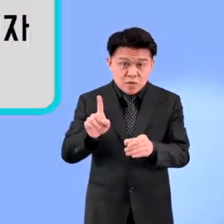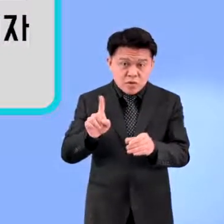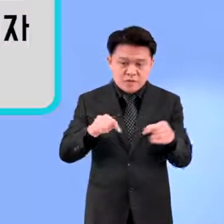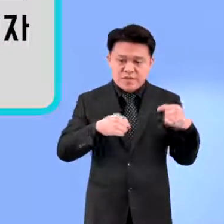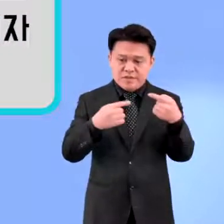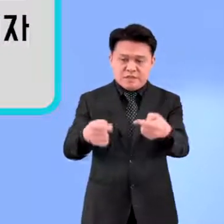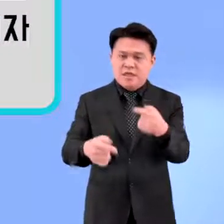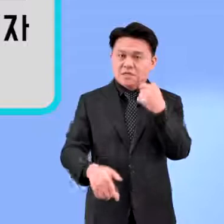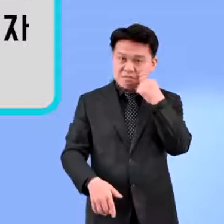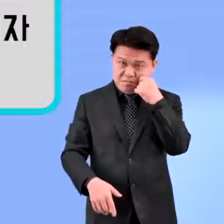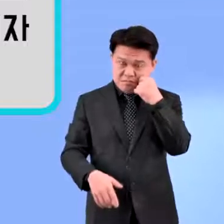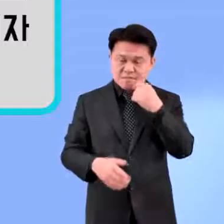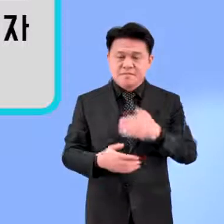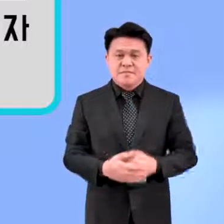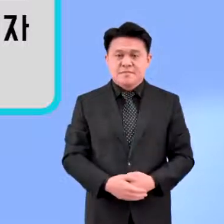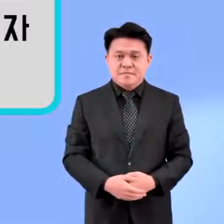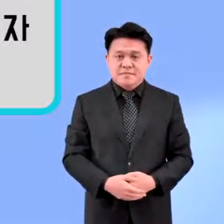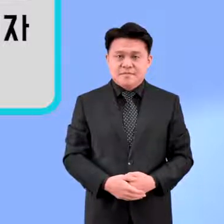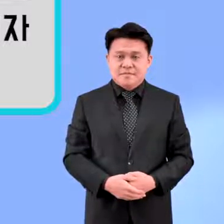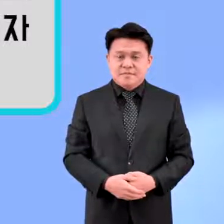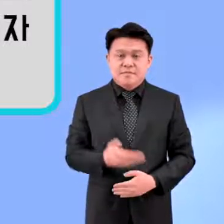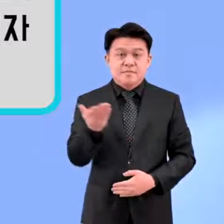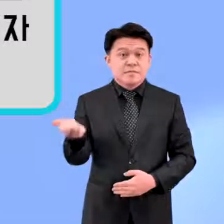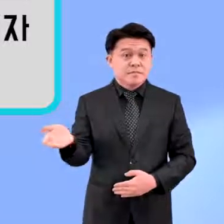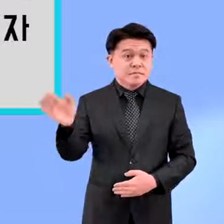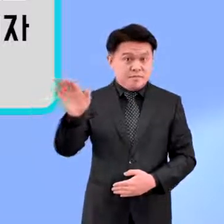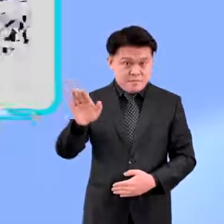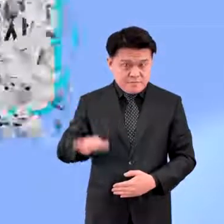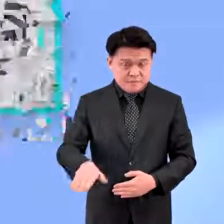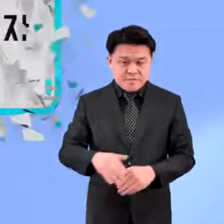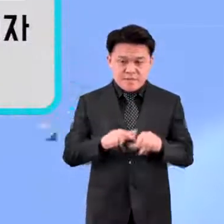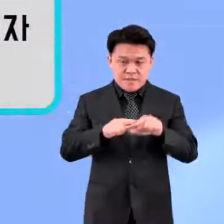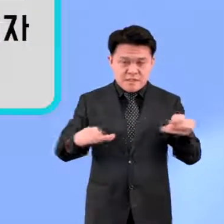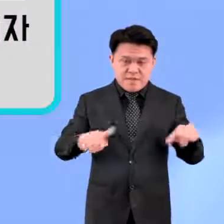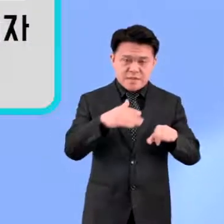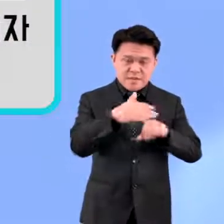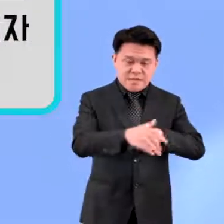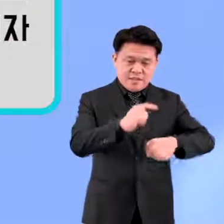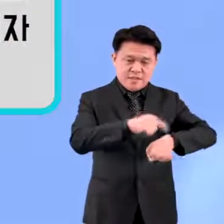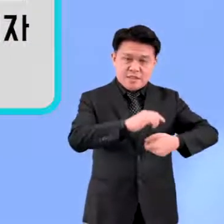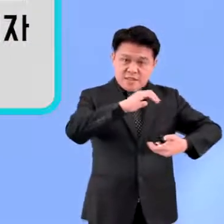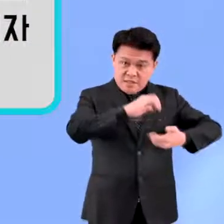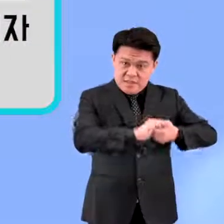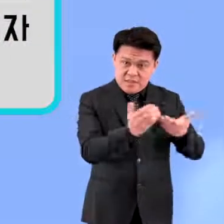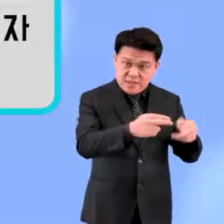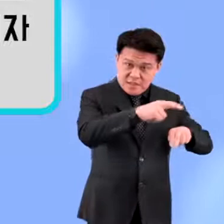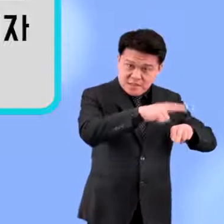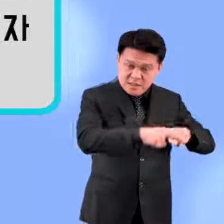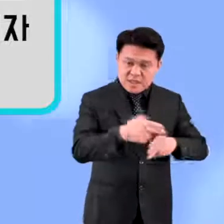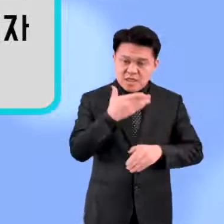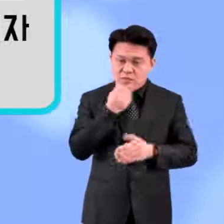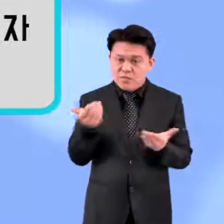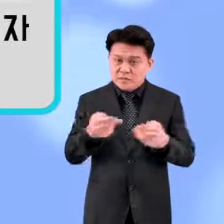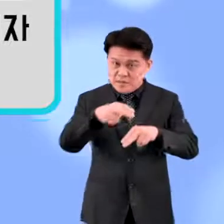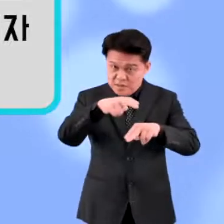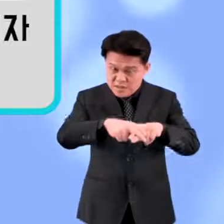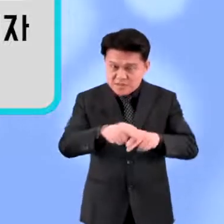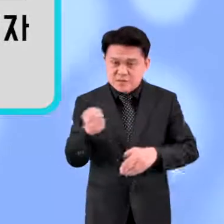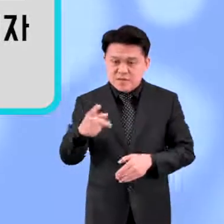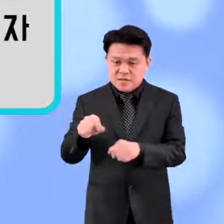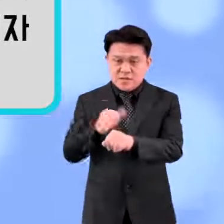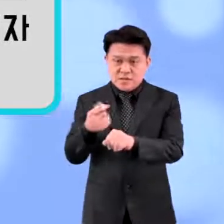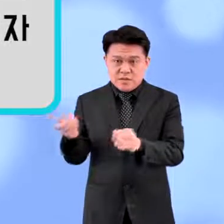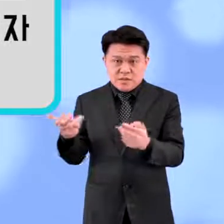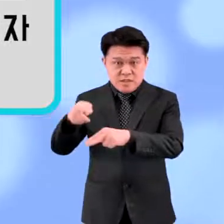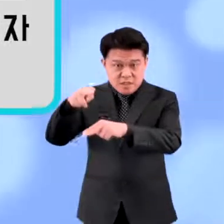사람 또한 참여할 수 없습니다. 하지만 일반형 시간제 일자리, 복지